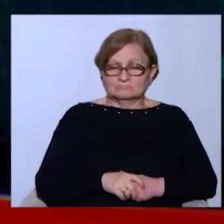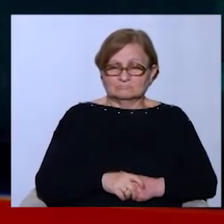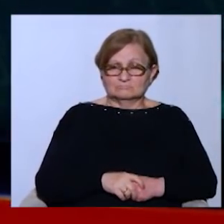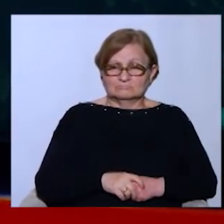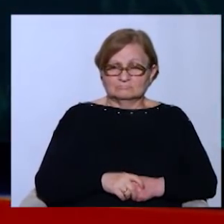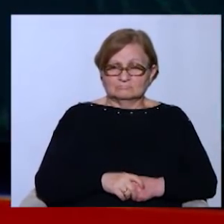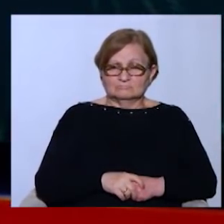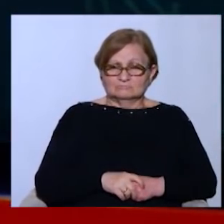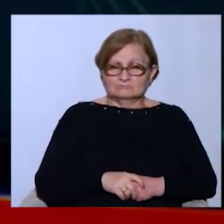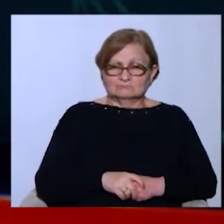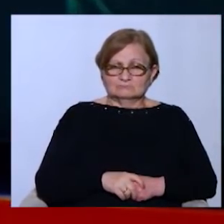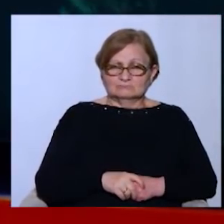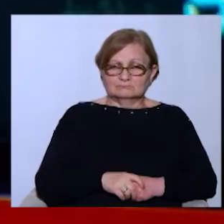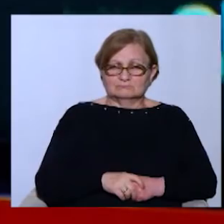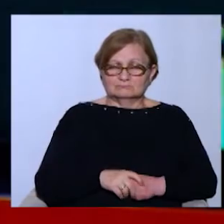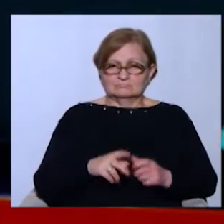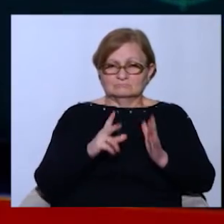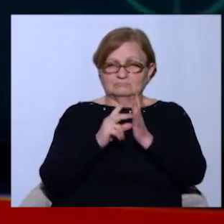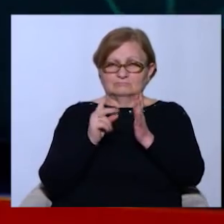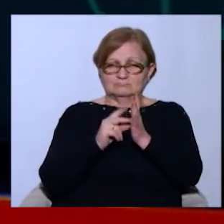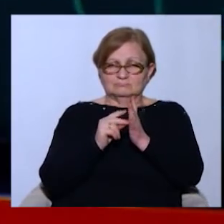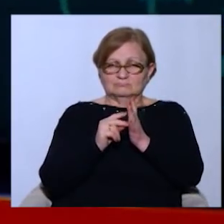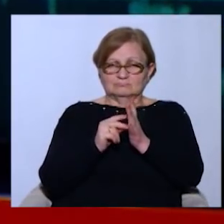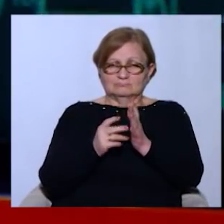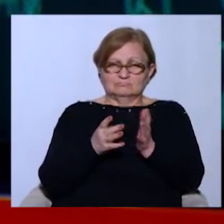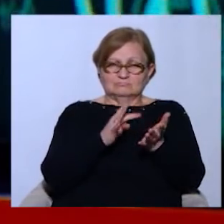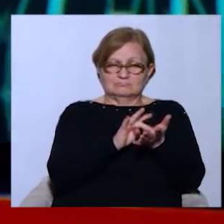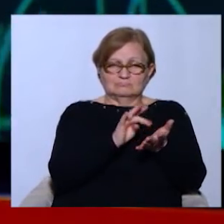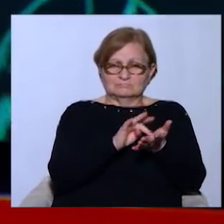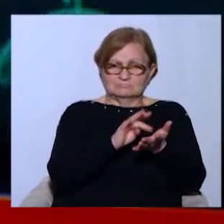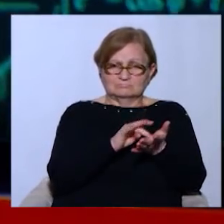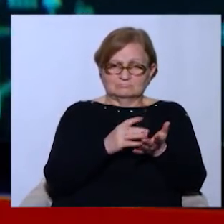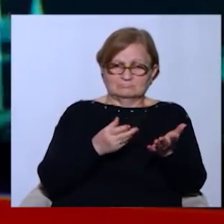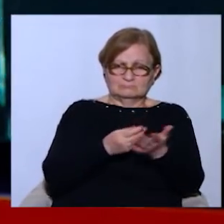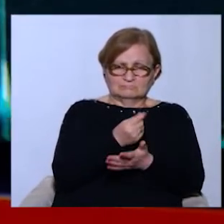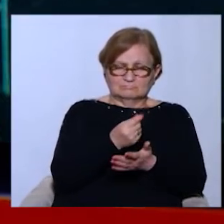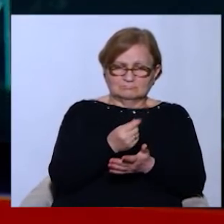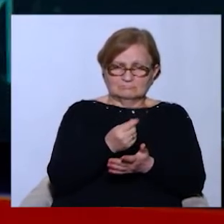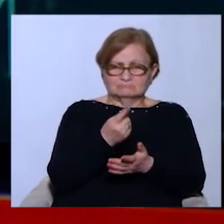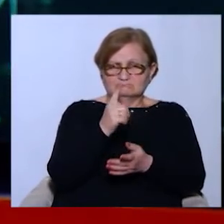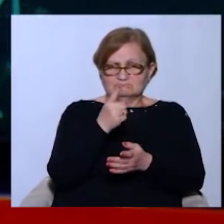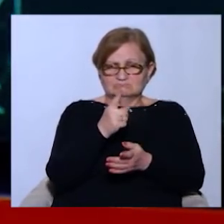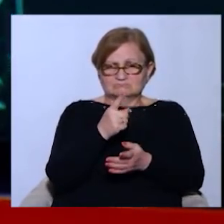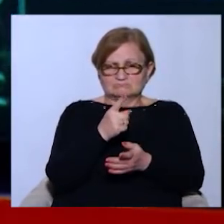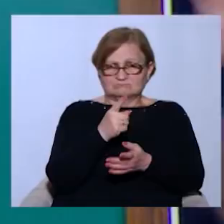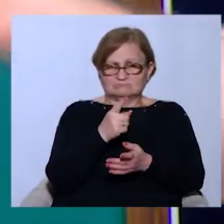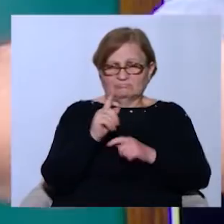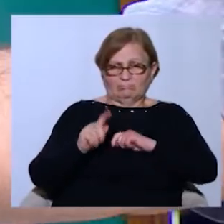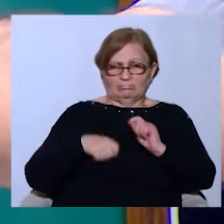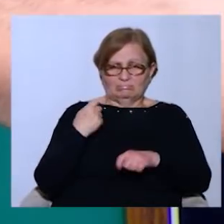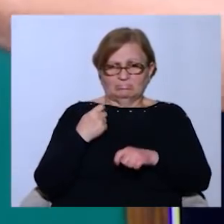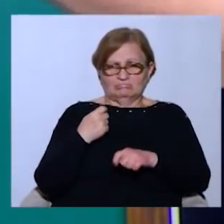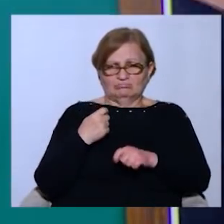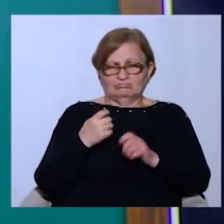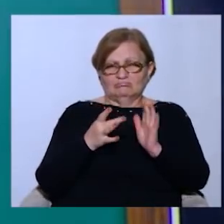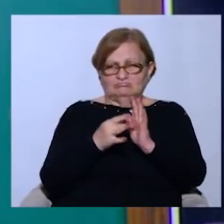ახლა ეს 8 ლარად გაყიდული ქუდი, ახლა 9-ად რო ვიყიდე, 1 ხო ისევ წავაგე, იმიტომ რომ 8-ად გავყიდე